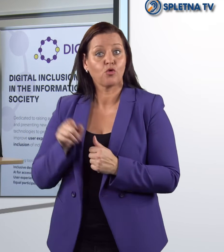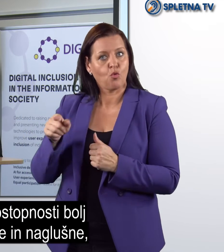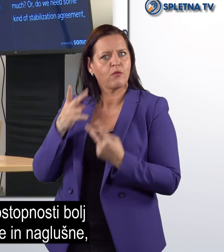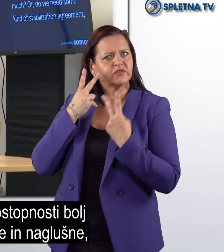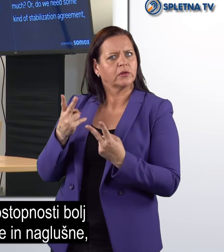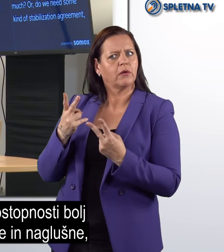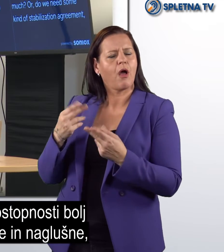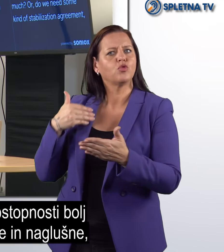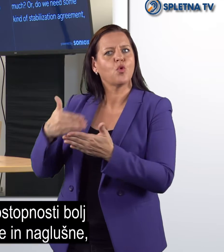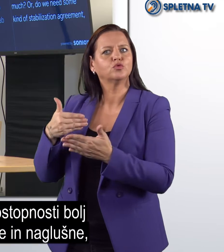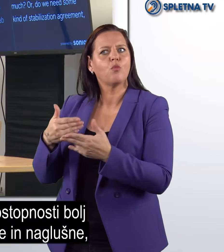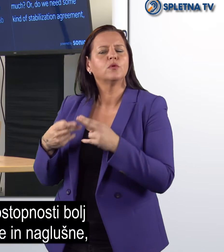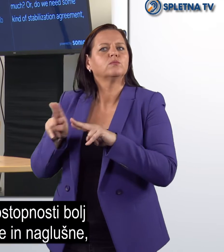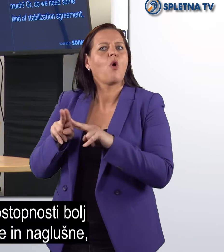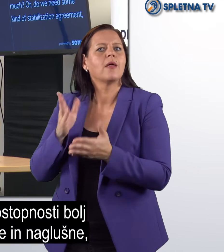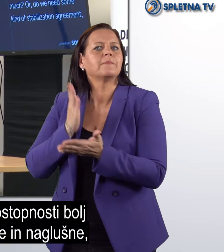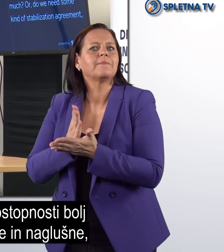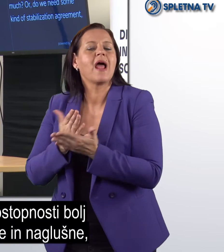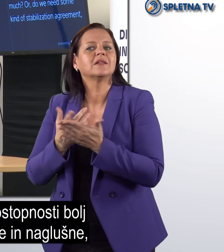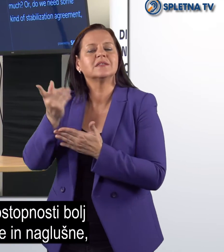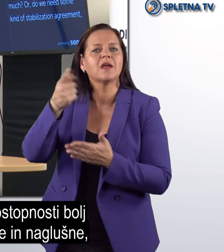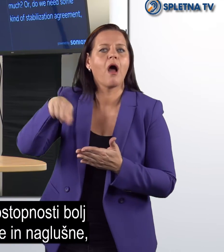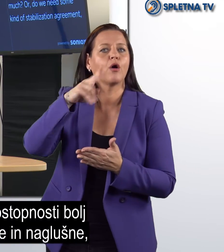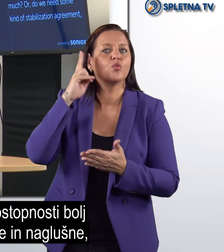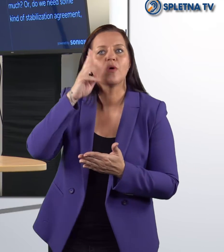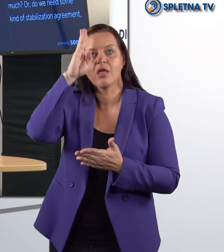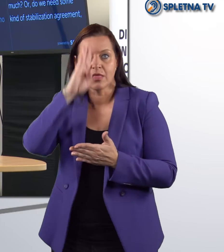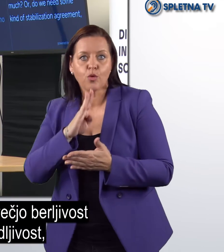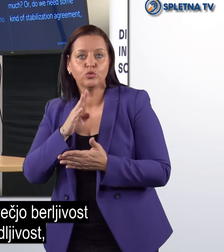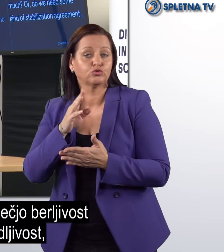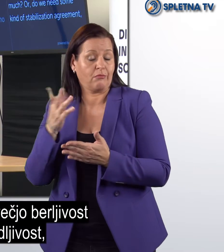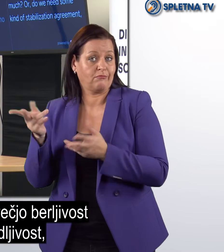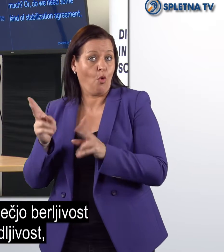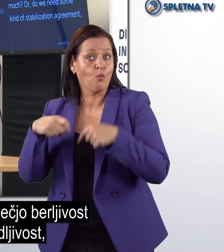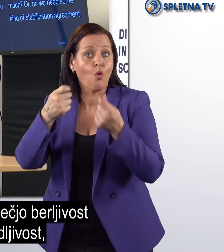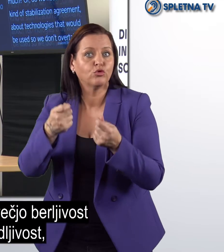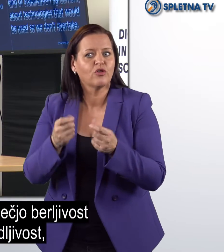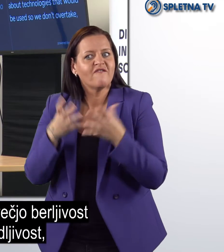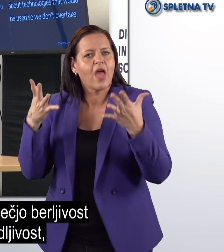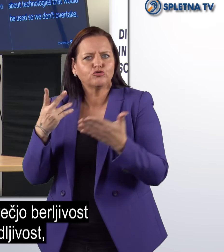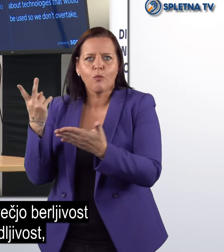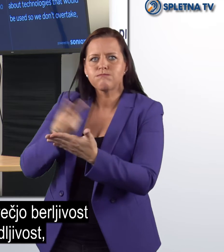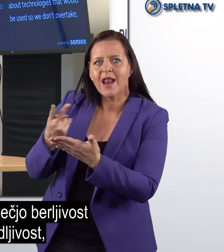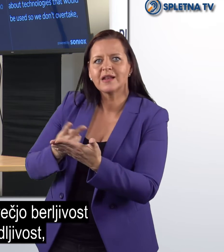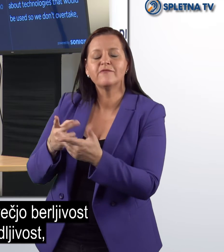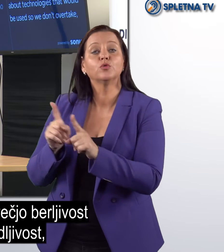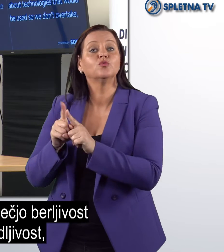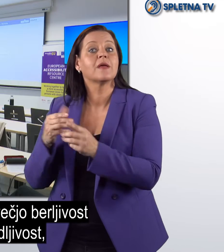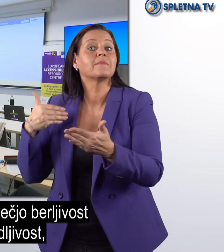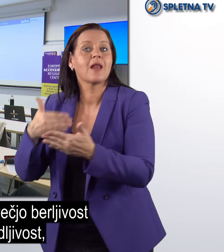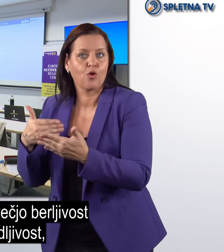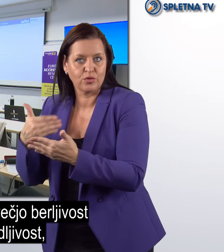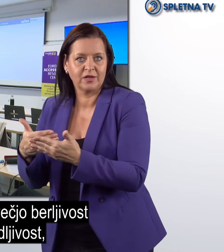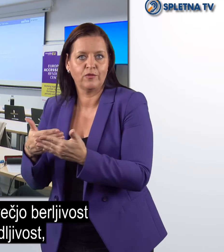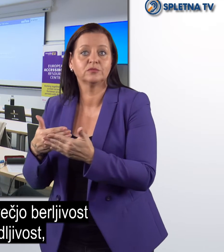vidika dostopnosti bolj primerni za gluhe in naglušne, saj omogočajo večjo berljivost in